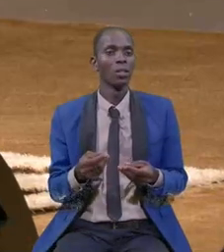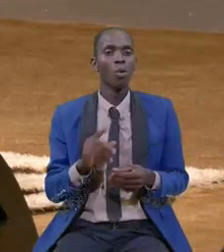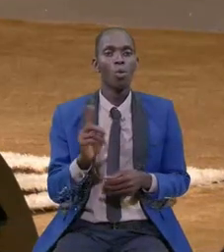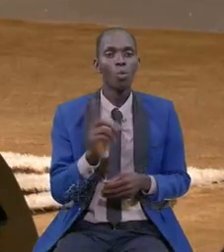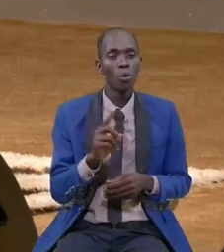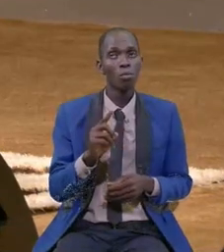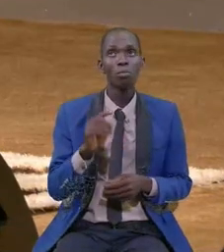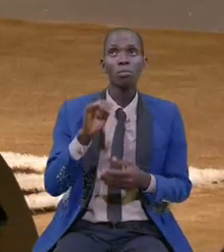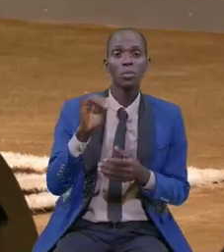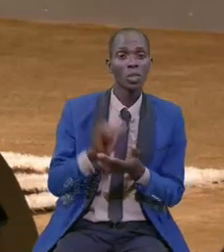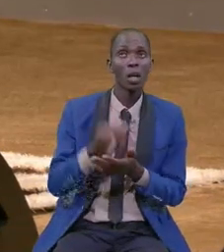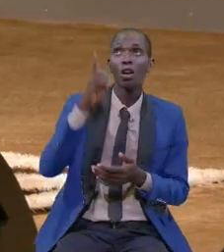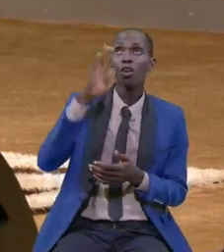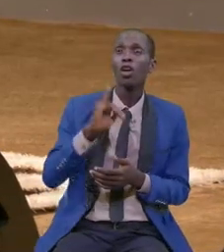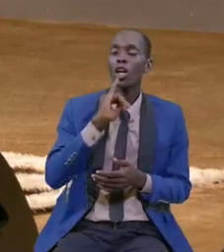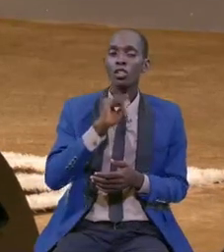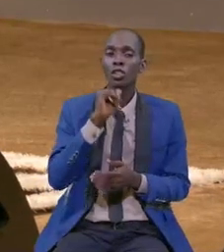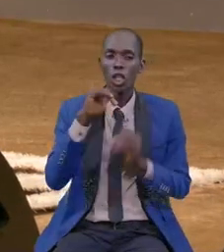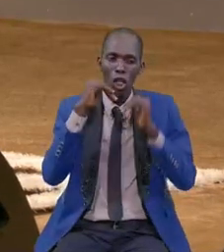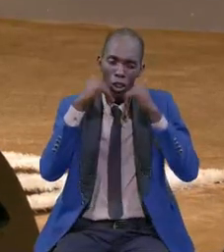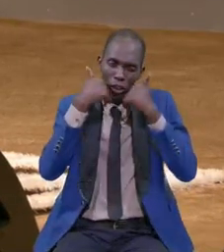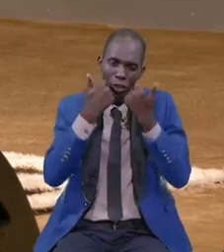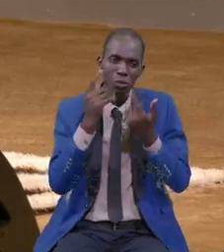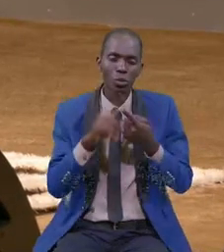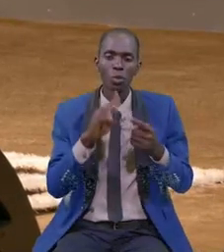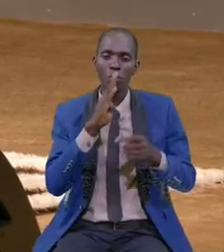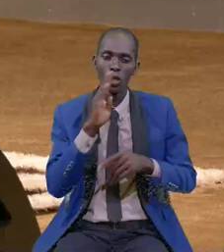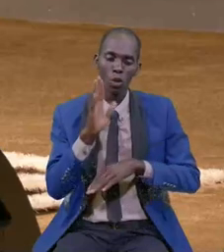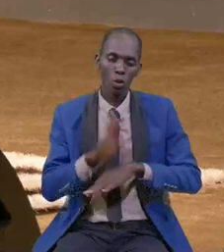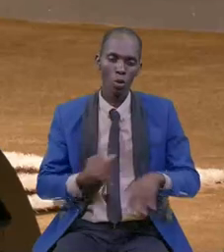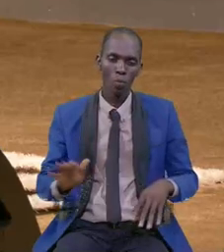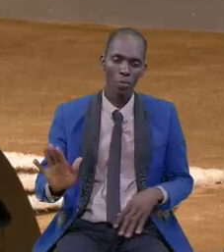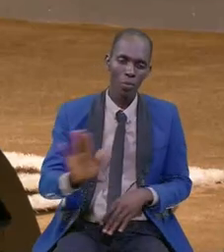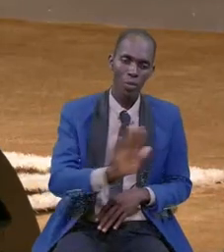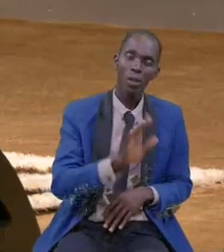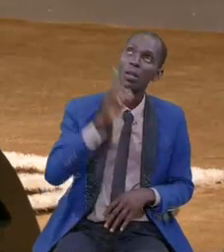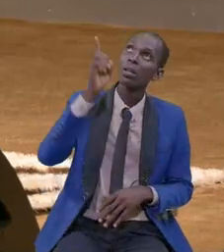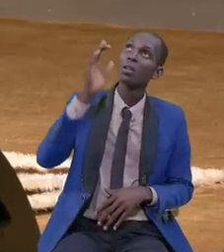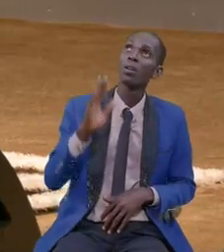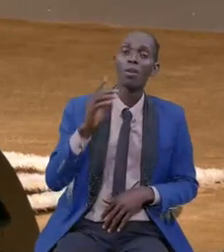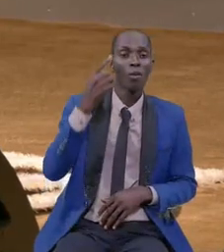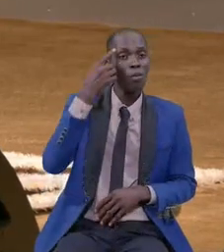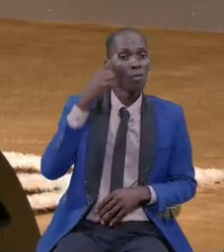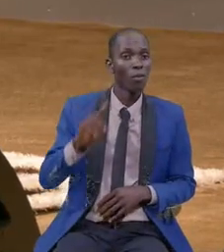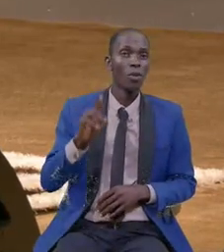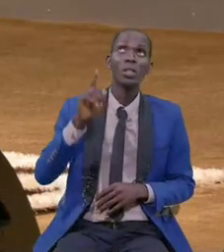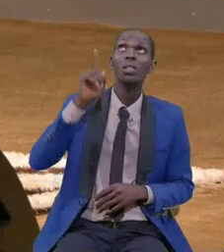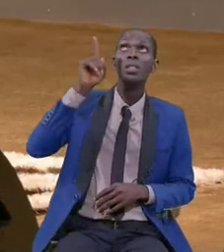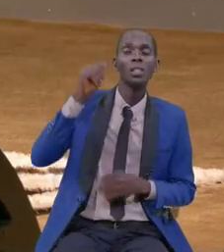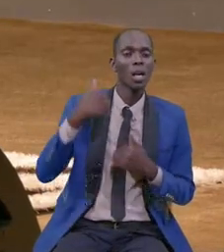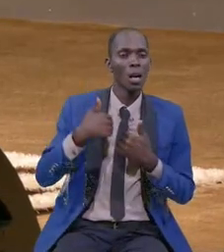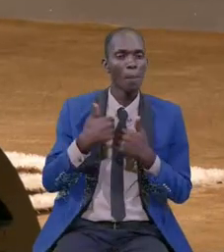ils ont dit que Dieu même n'est pas n'a pas honte d'être appelé leur Dieu c'est pourquoi Dieu n'a pas honte d'être appelé leur